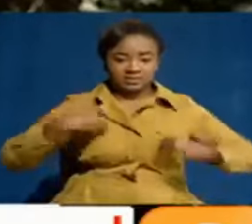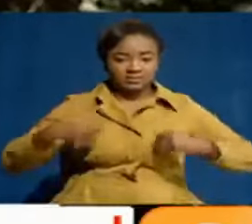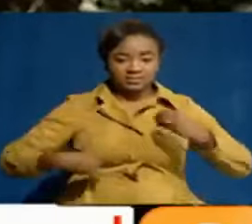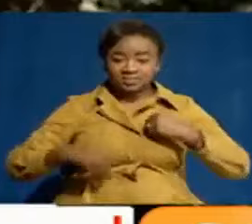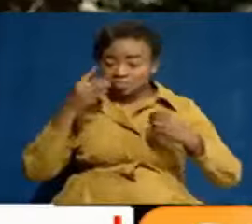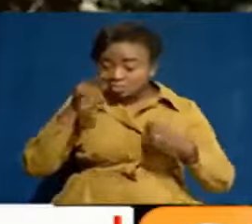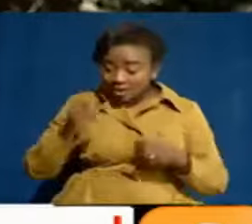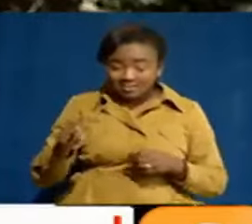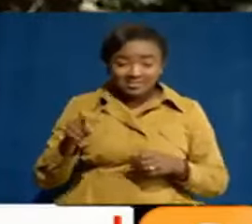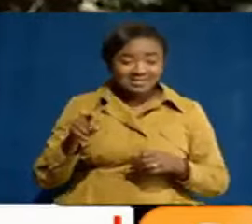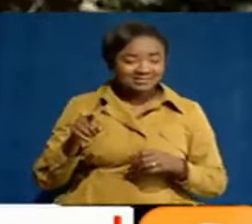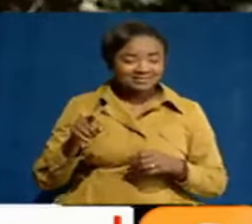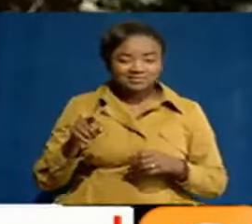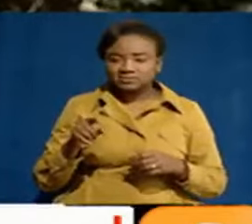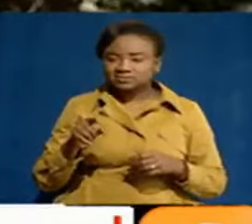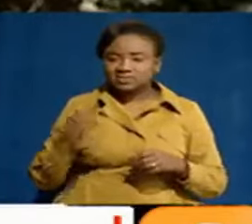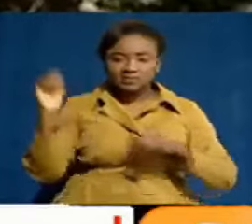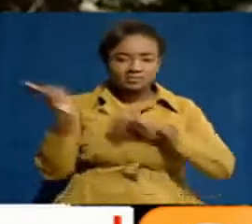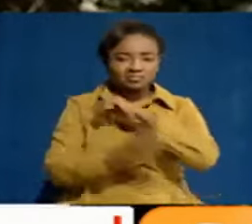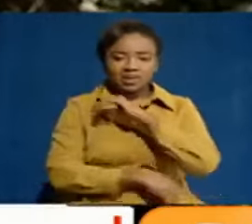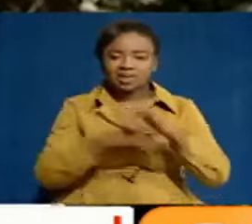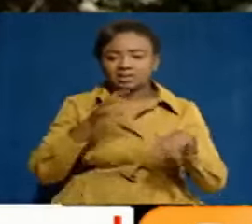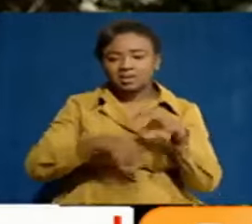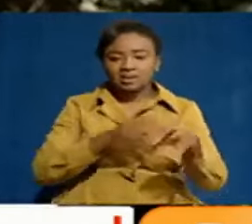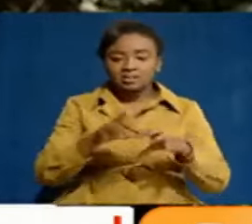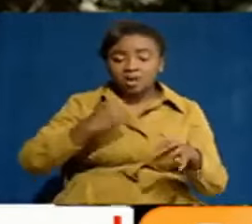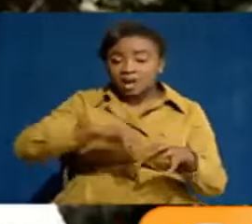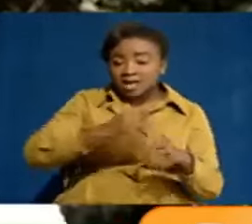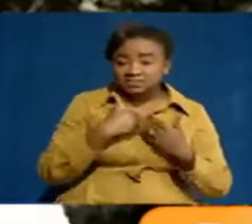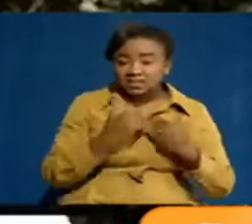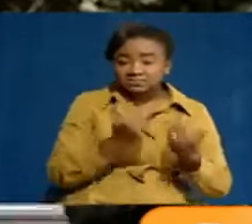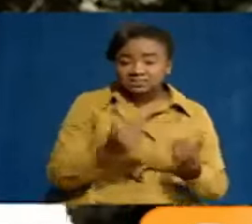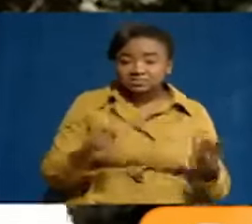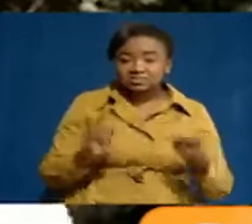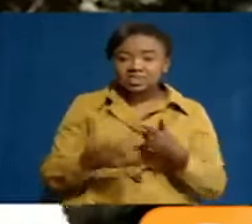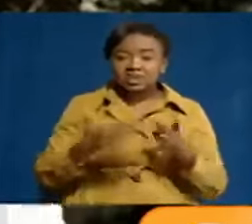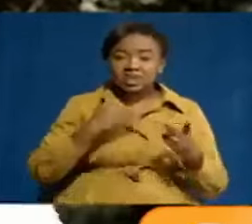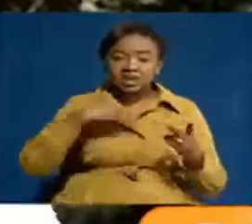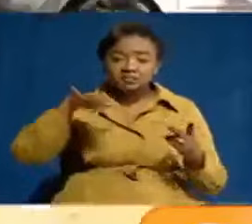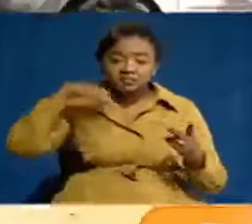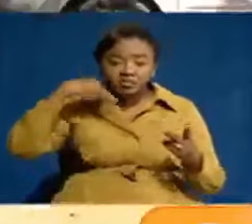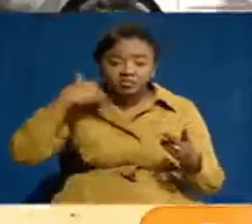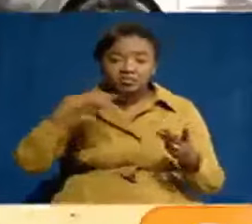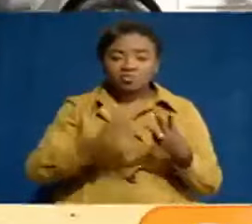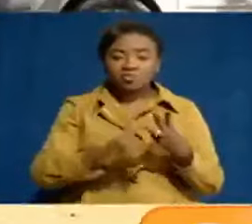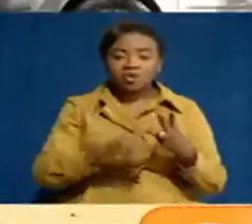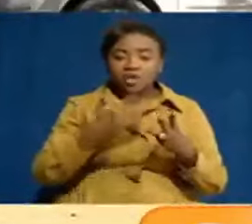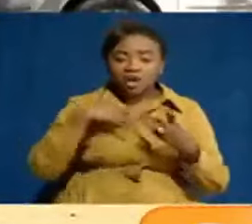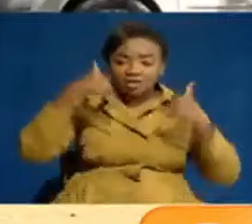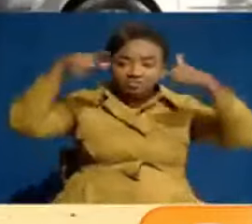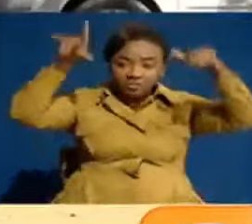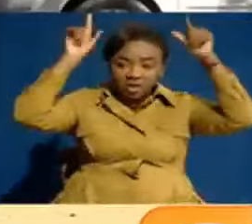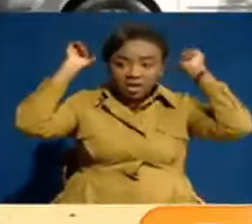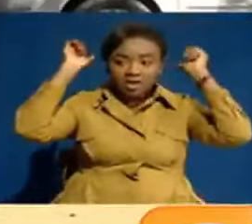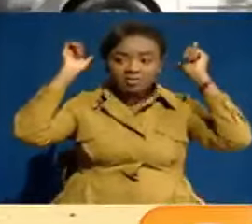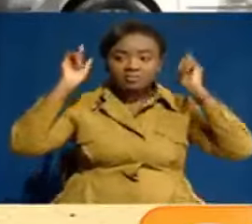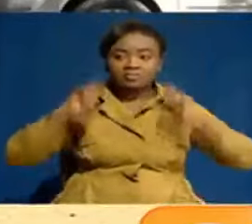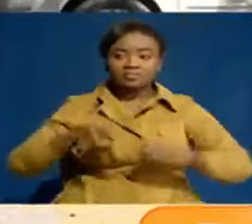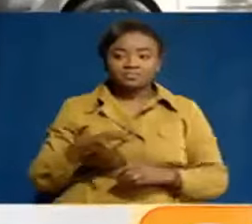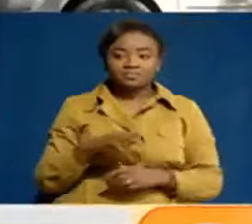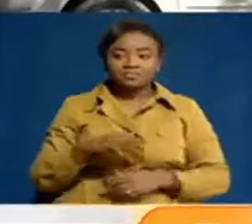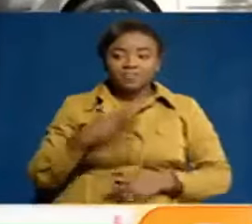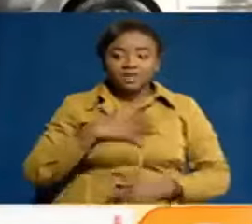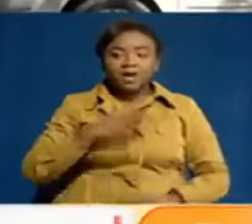mbaya sana. Tuko na watoto, tuko na kondoo, tuko na ng'ombe. Tulipoteza mbwa aina